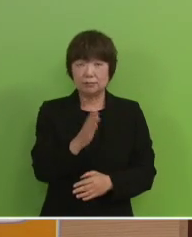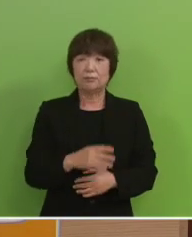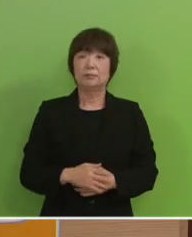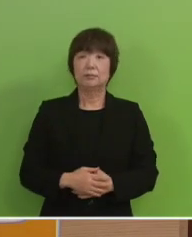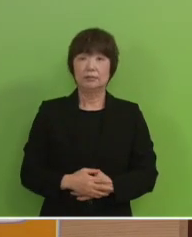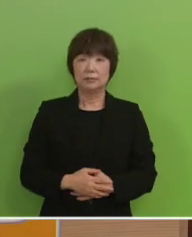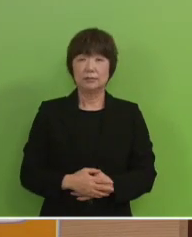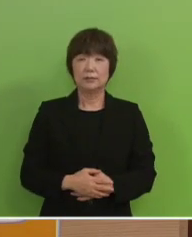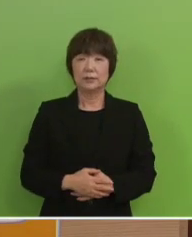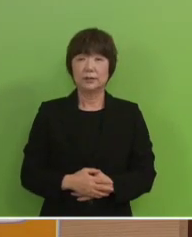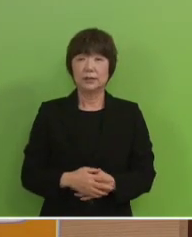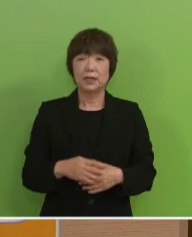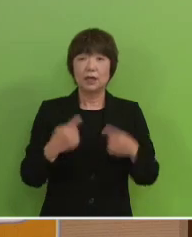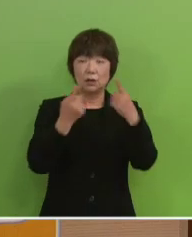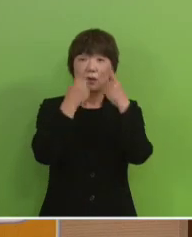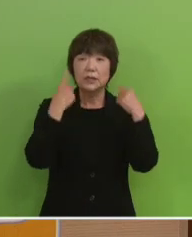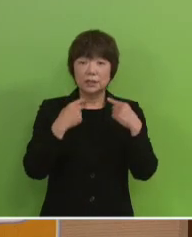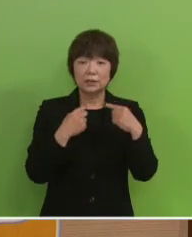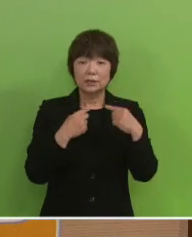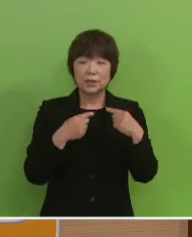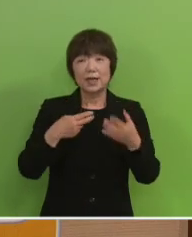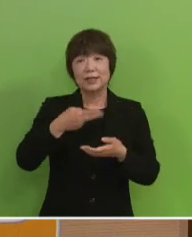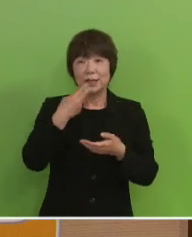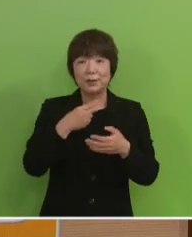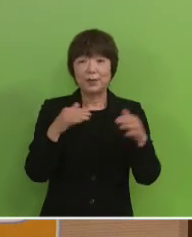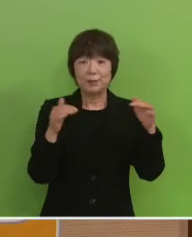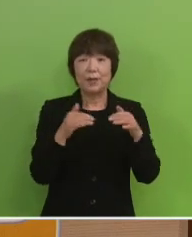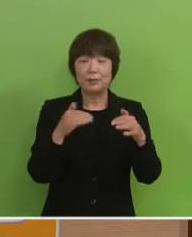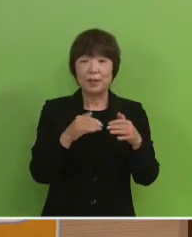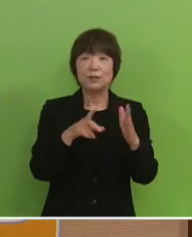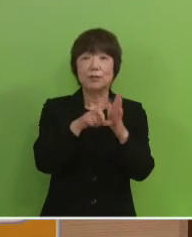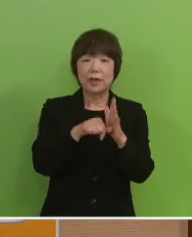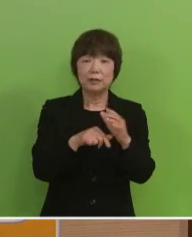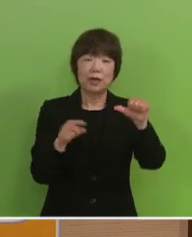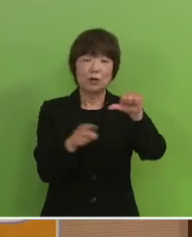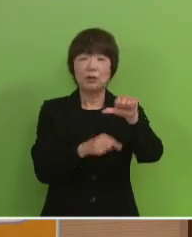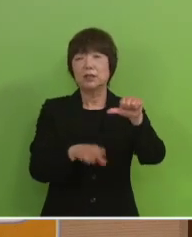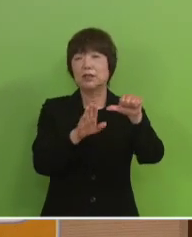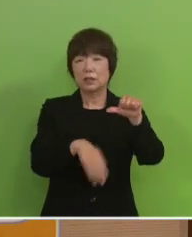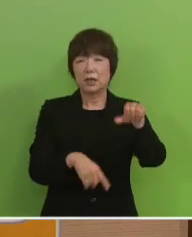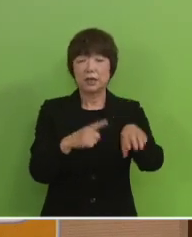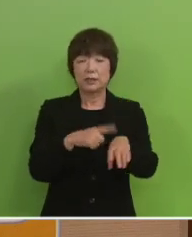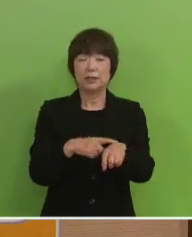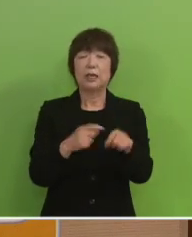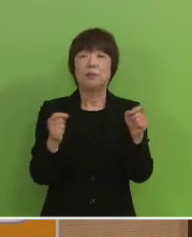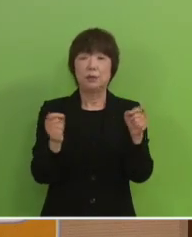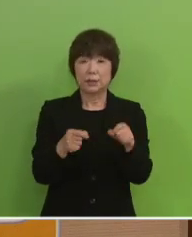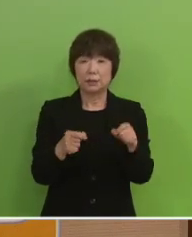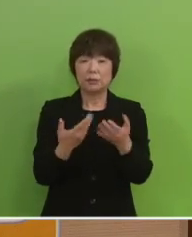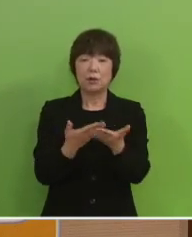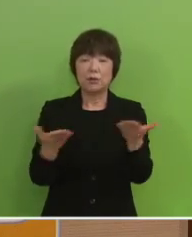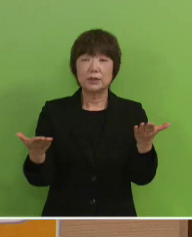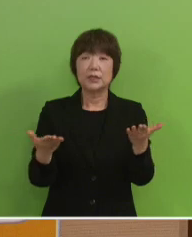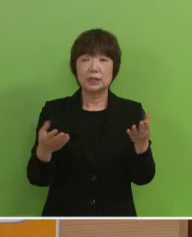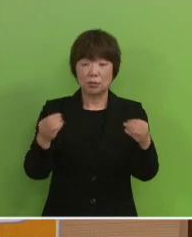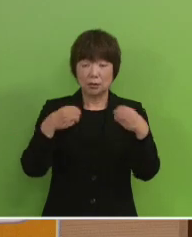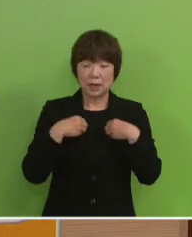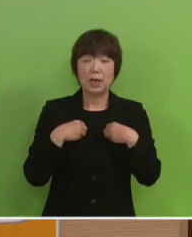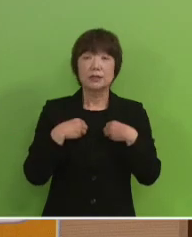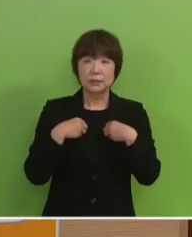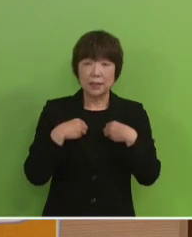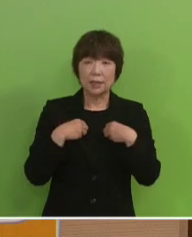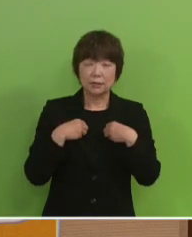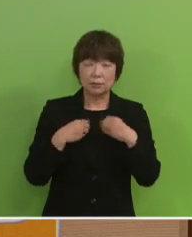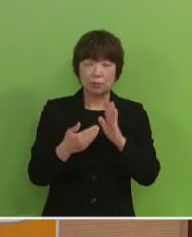そしてプライベートの会食は5人未満時間を限ってお店の感染対策を